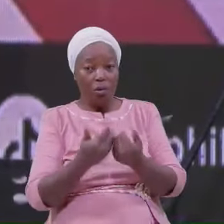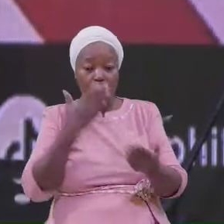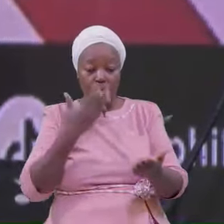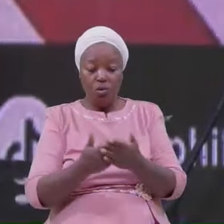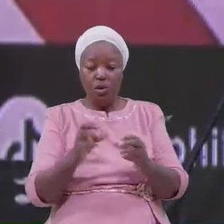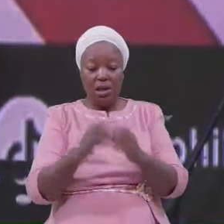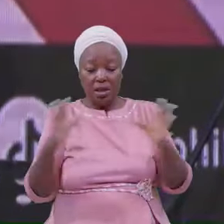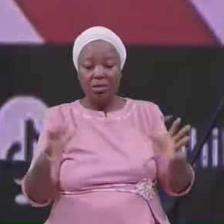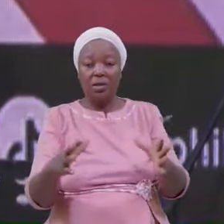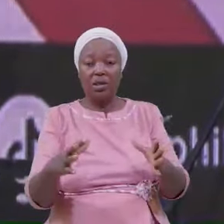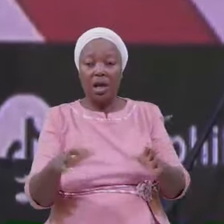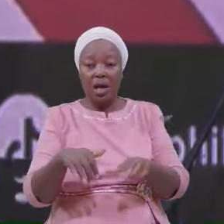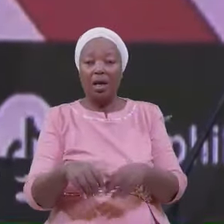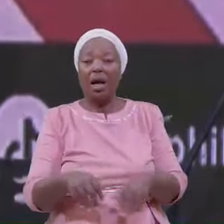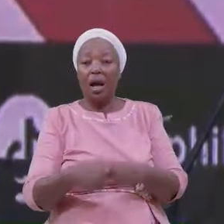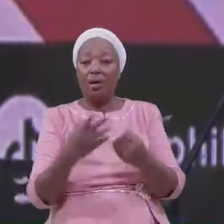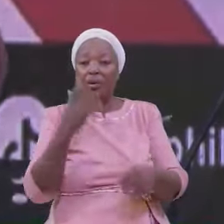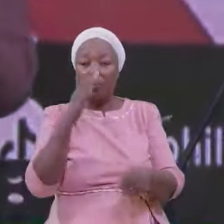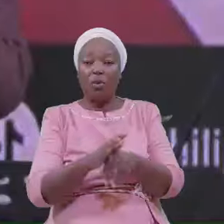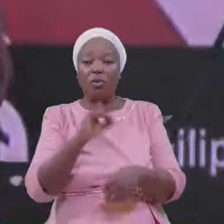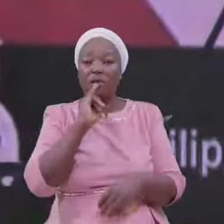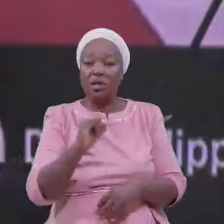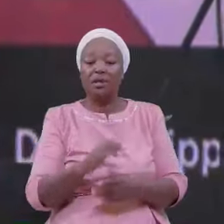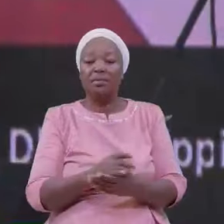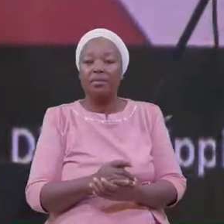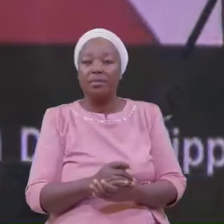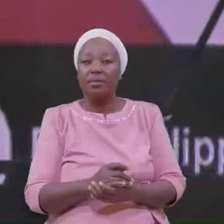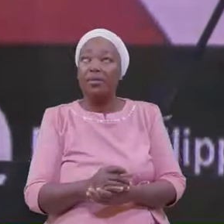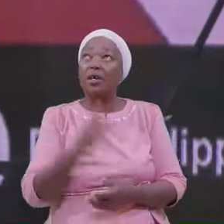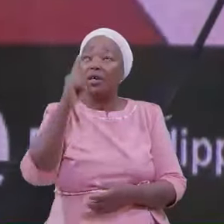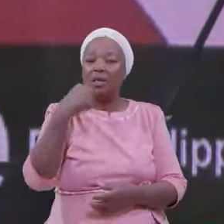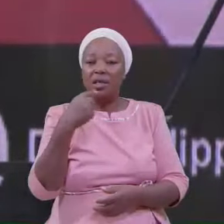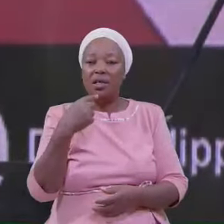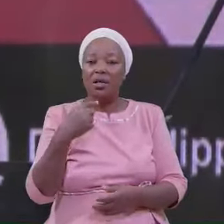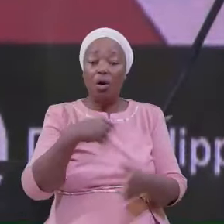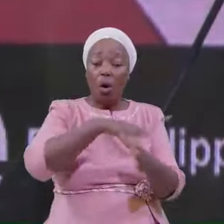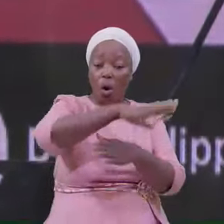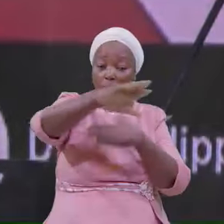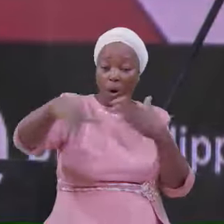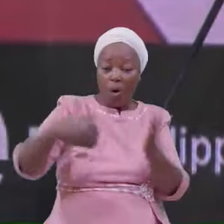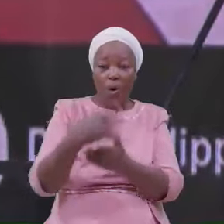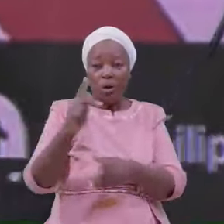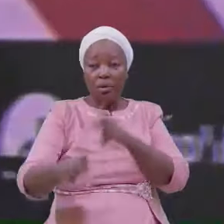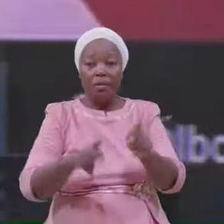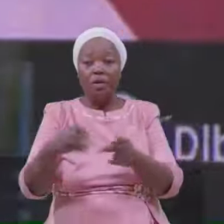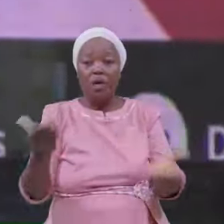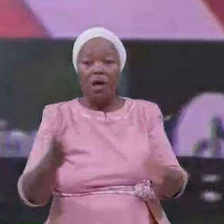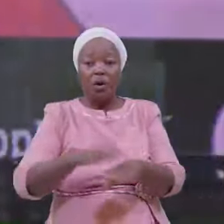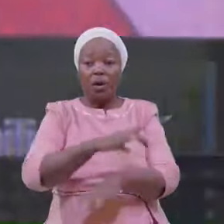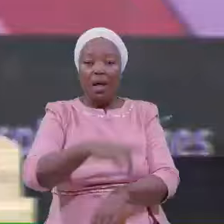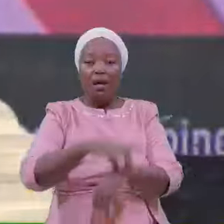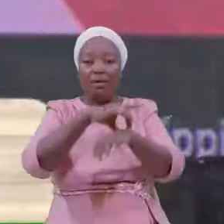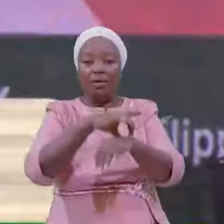is. Ang pangako ng Panginoon ay it says, all the ends of the earth. Sa buong mundo, sa